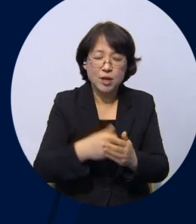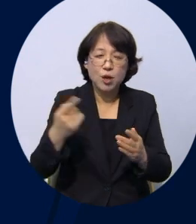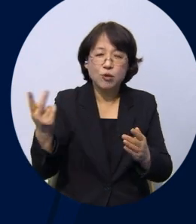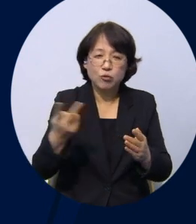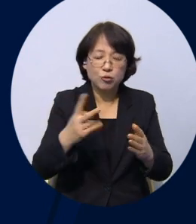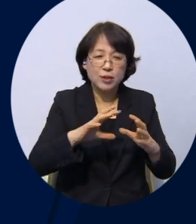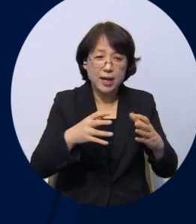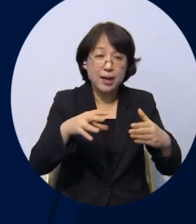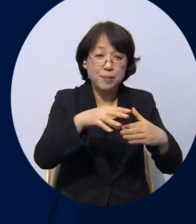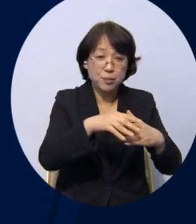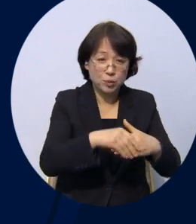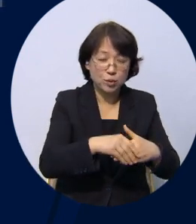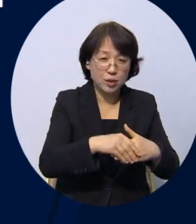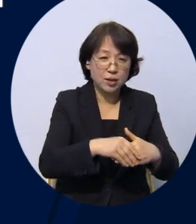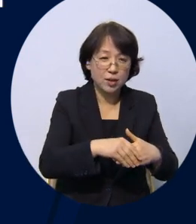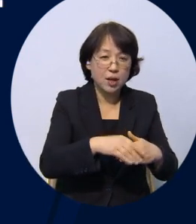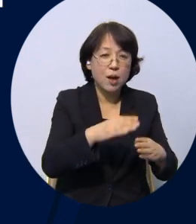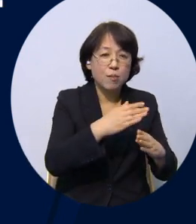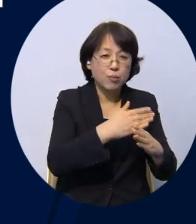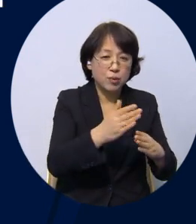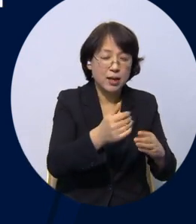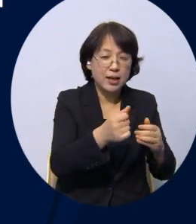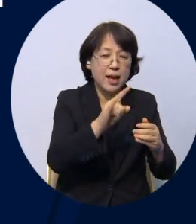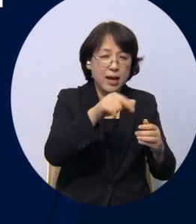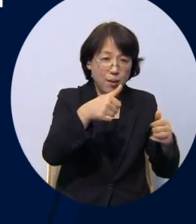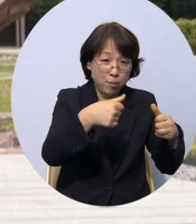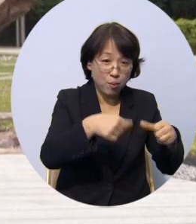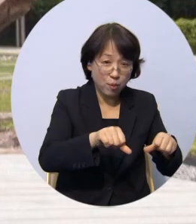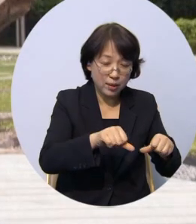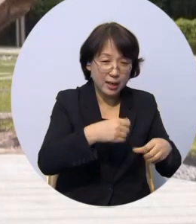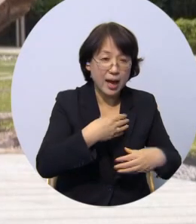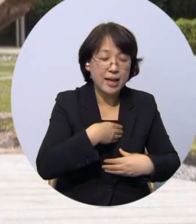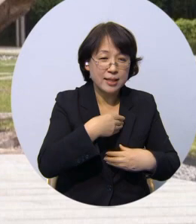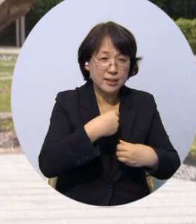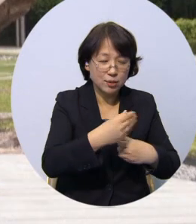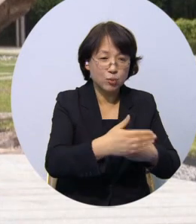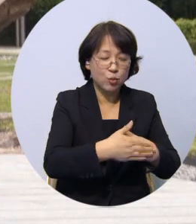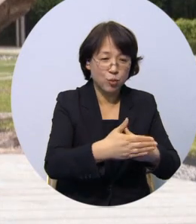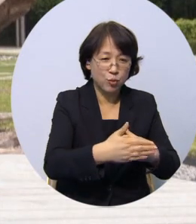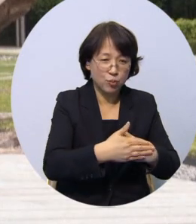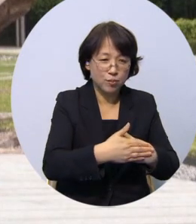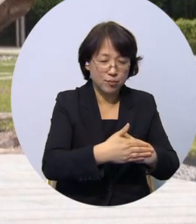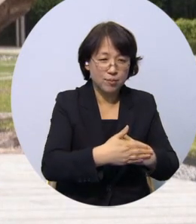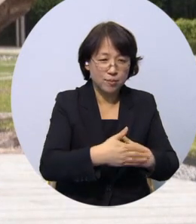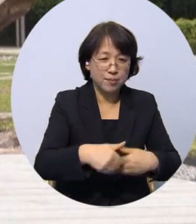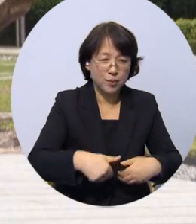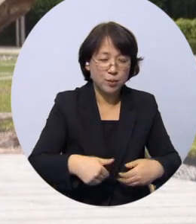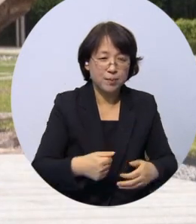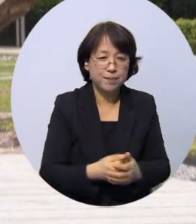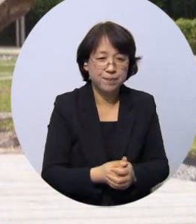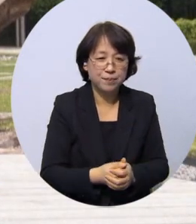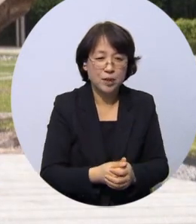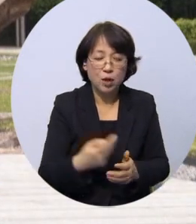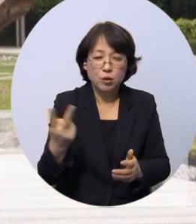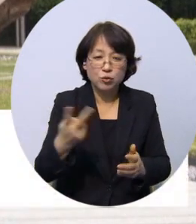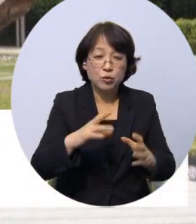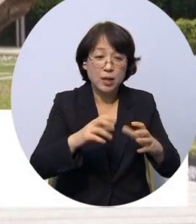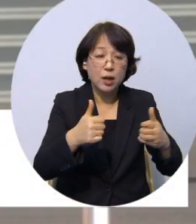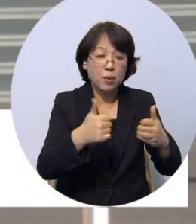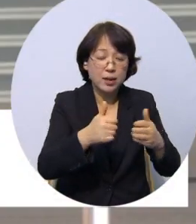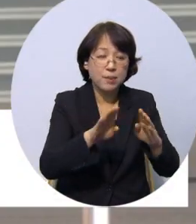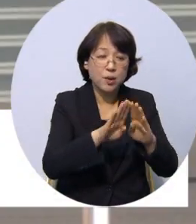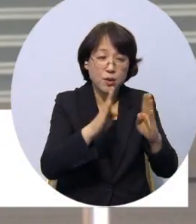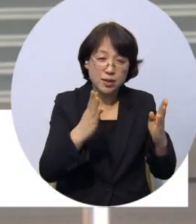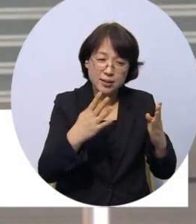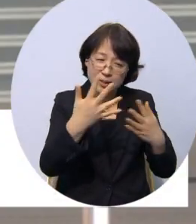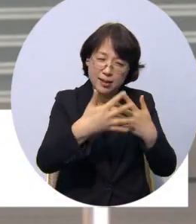도움이 되는 방향으로 이루어져야 한다고 강조했습니다 다만 실제 일북 회담이 열릴지는 미지수입니다 납북자